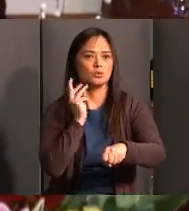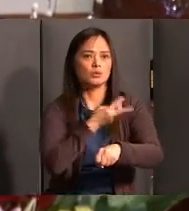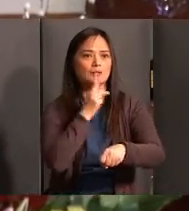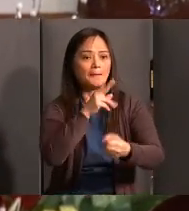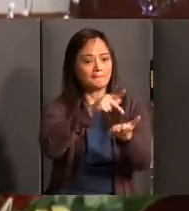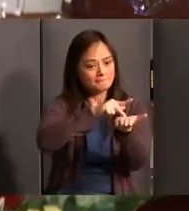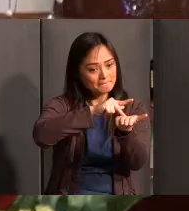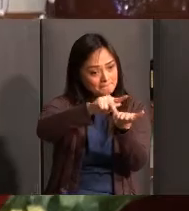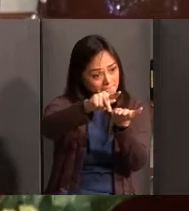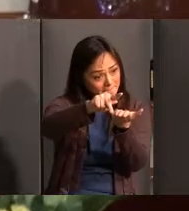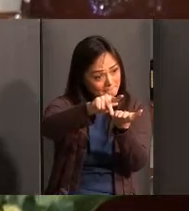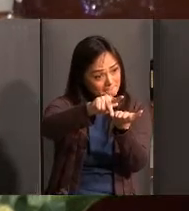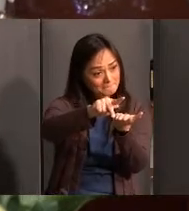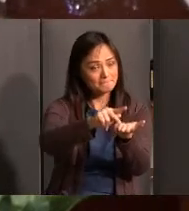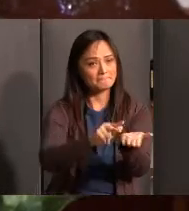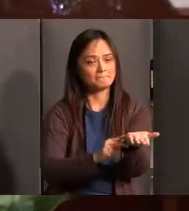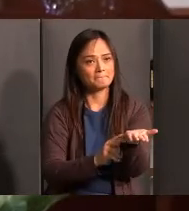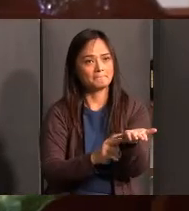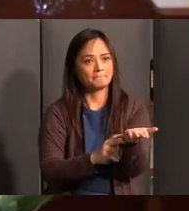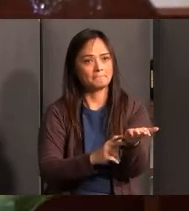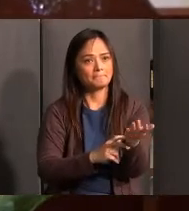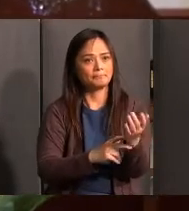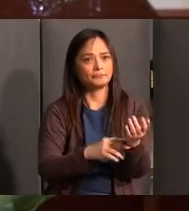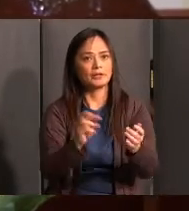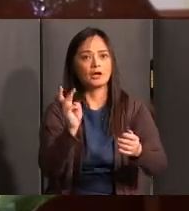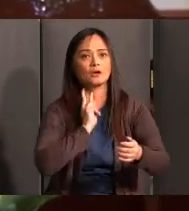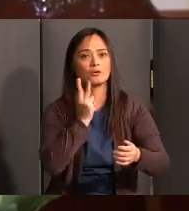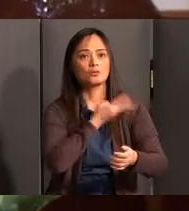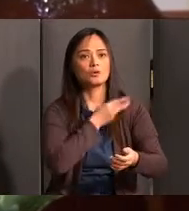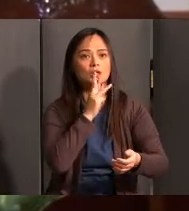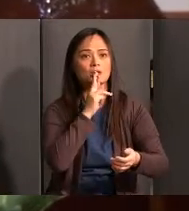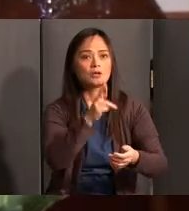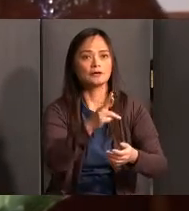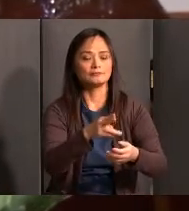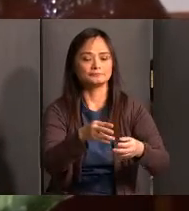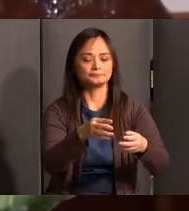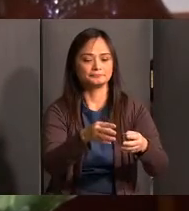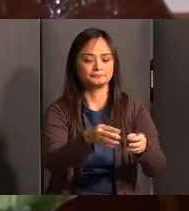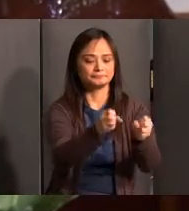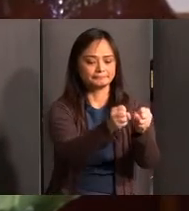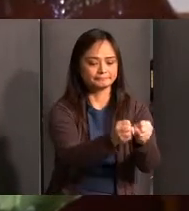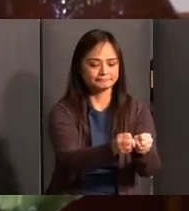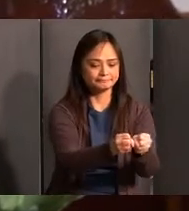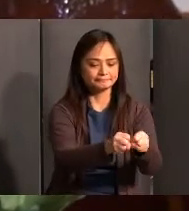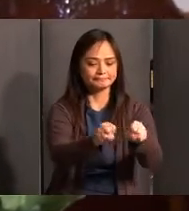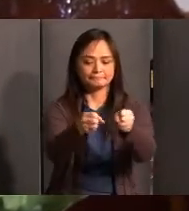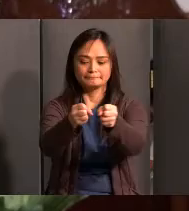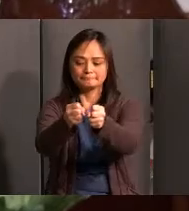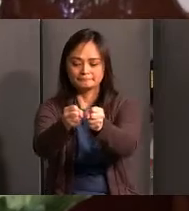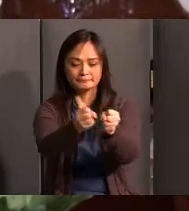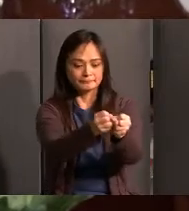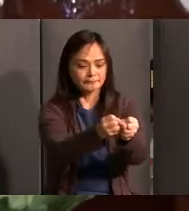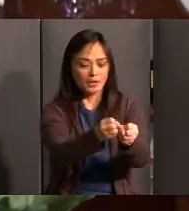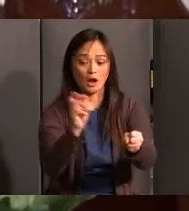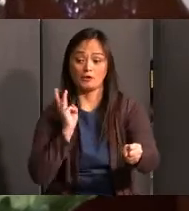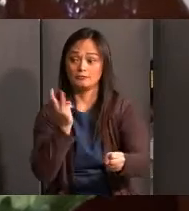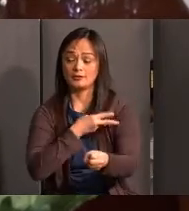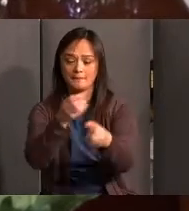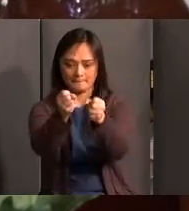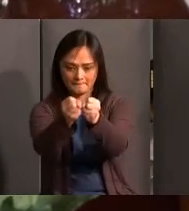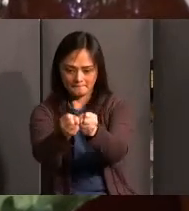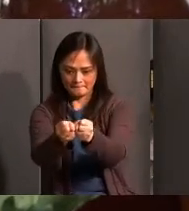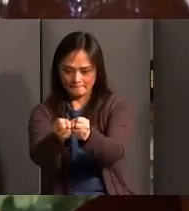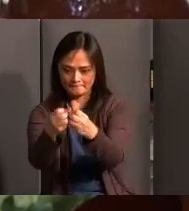purified, ginawang dalisay, and we were set apart for Him.